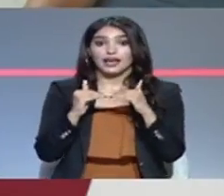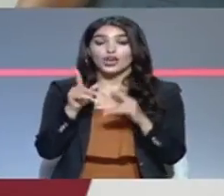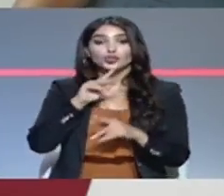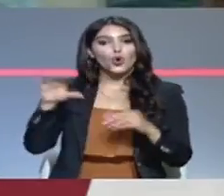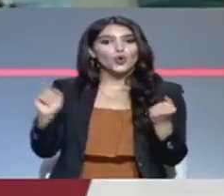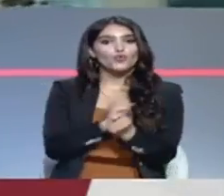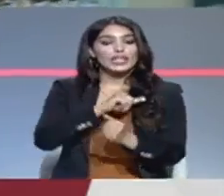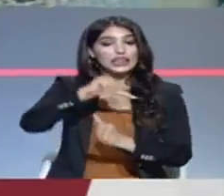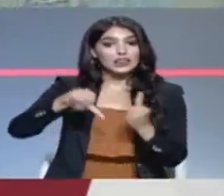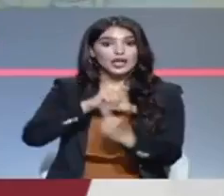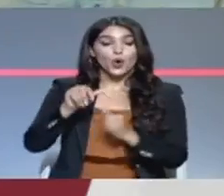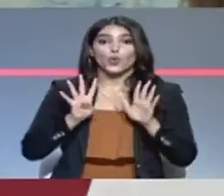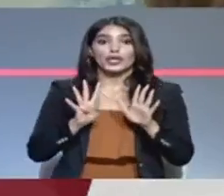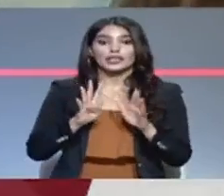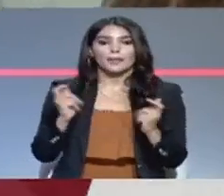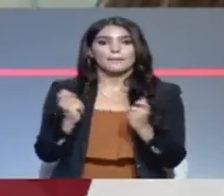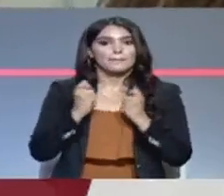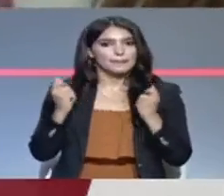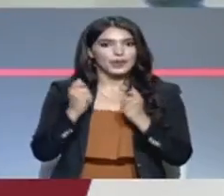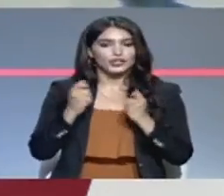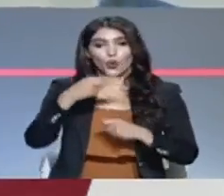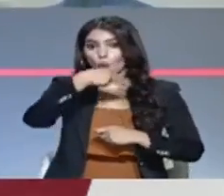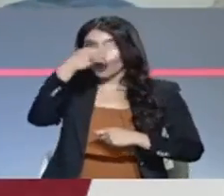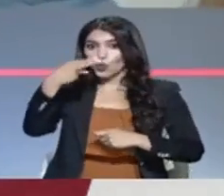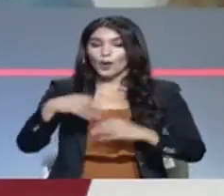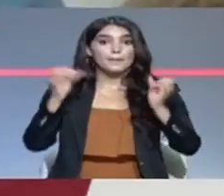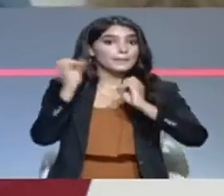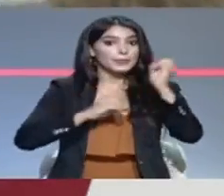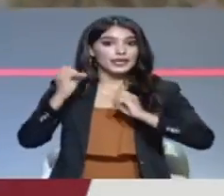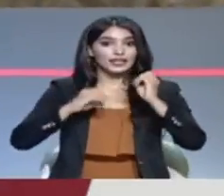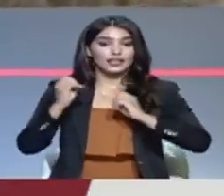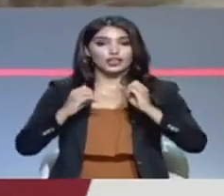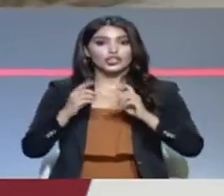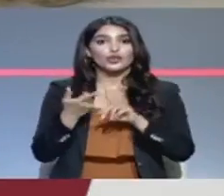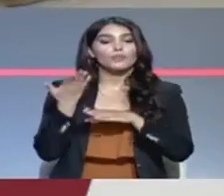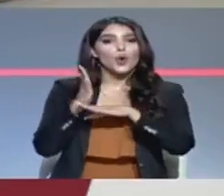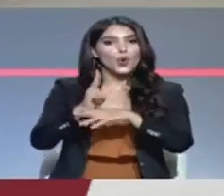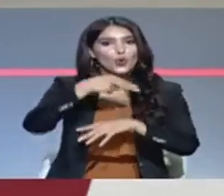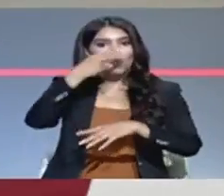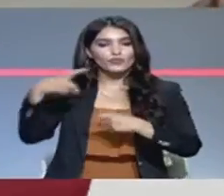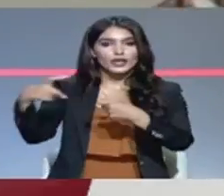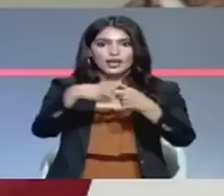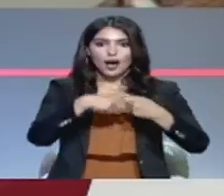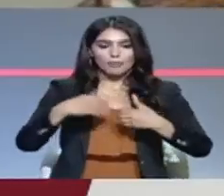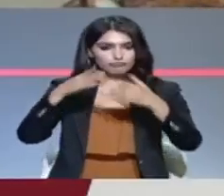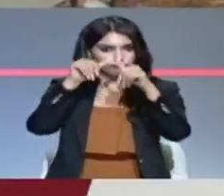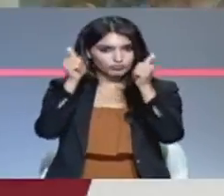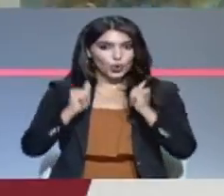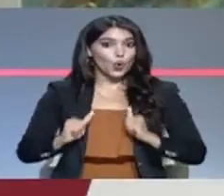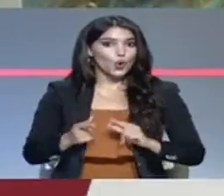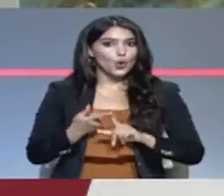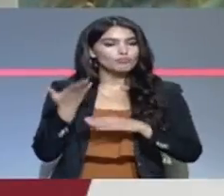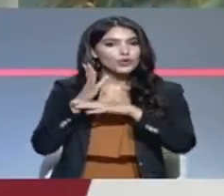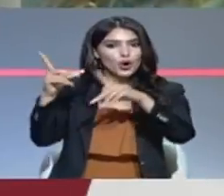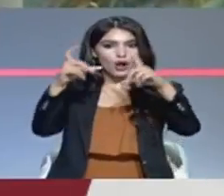الدورة 9 للمهرجان الدولي للفنون التشكيلية بتنظيم عروض فنية جمعت بين تصاميم الأزياء المبتكرة